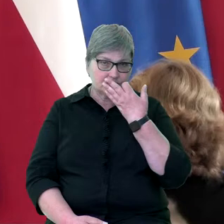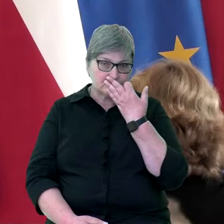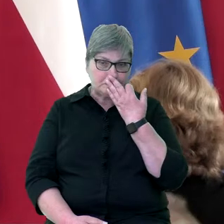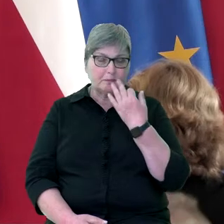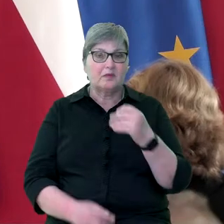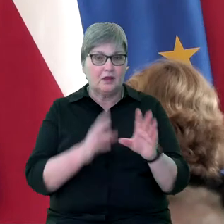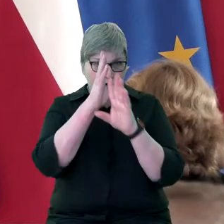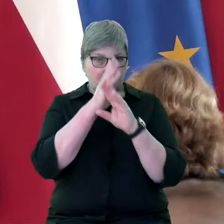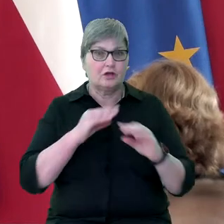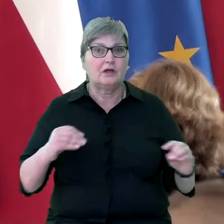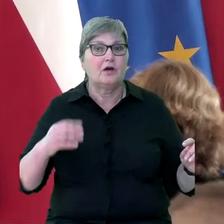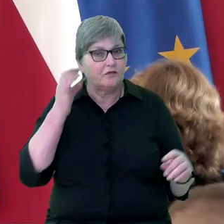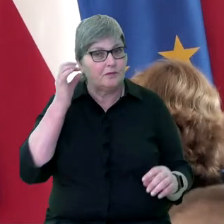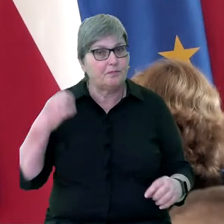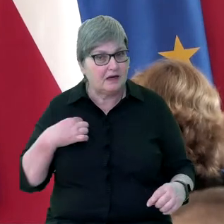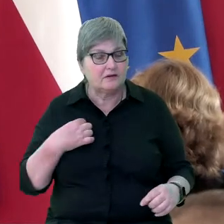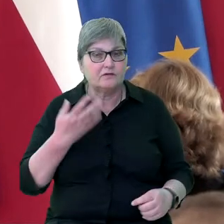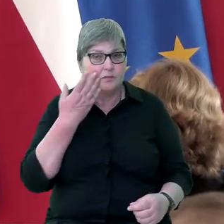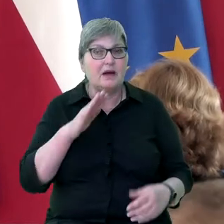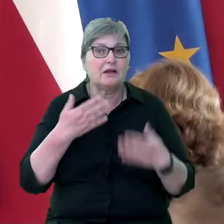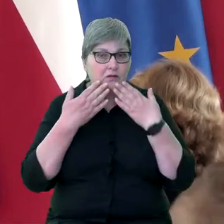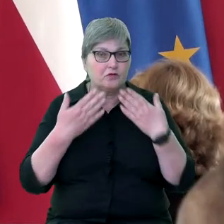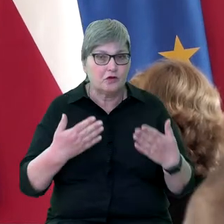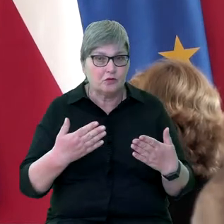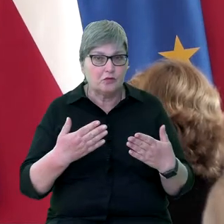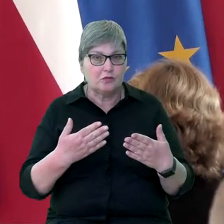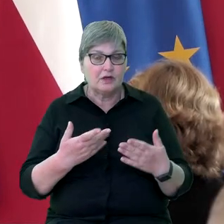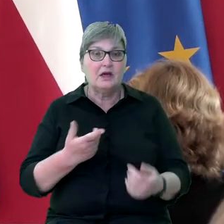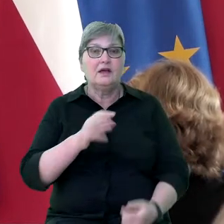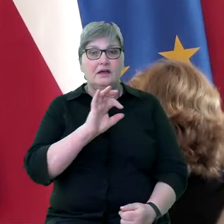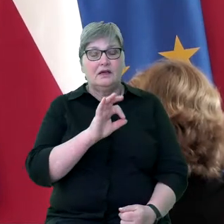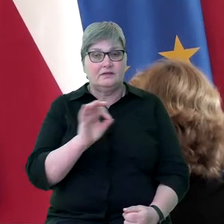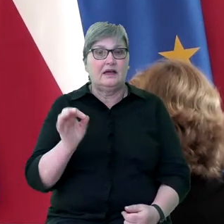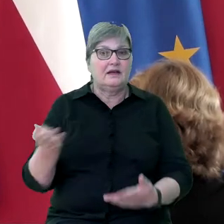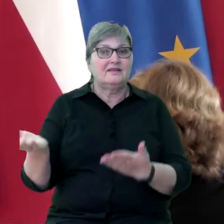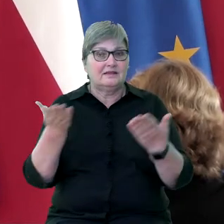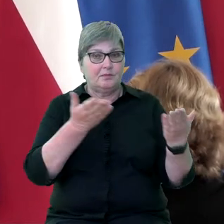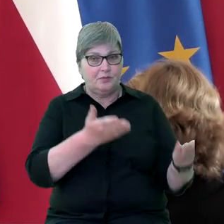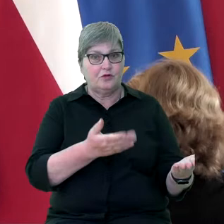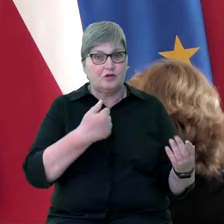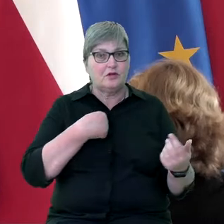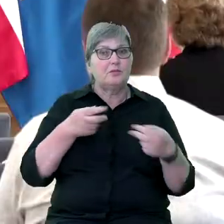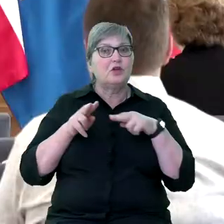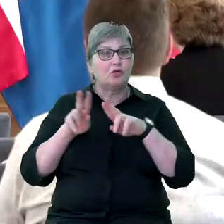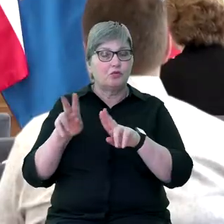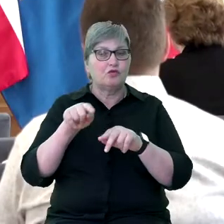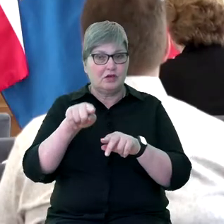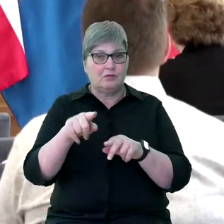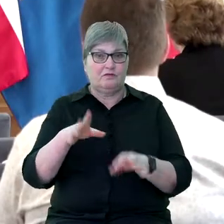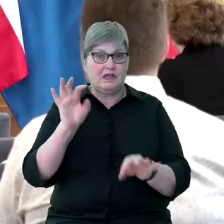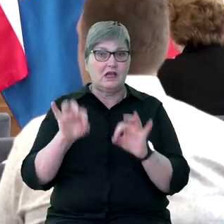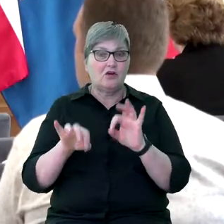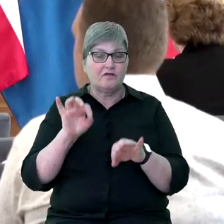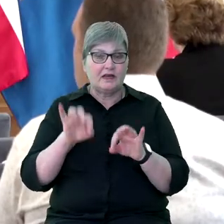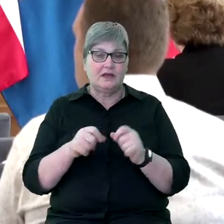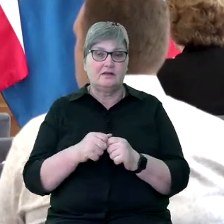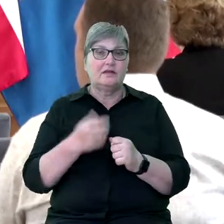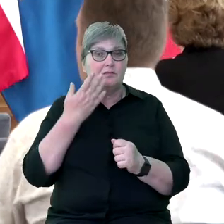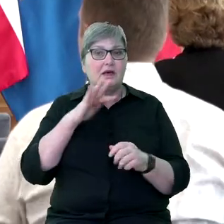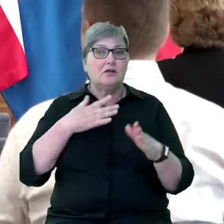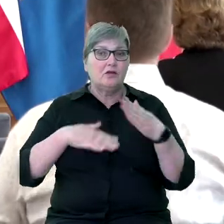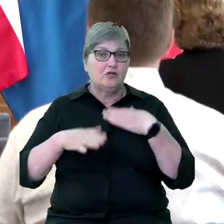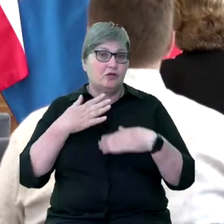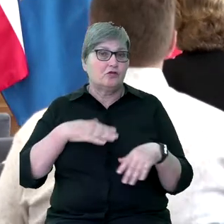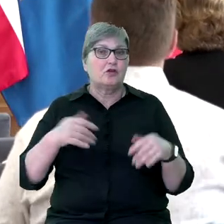Szanowni Państwo, bardzo dziękuję na wstępie za zaproszenie do udziału w tej konferencji. Bardzo się cieszę, że mam